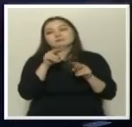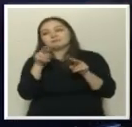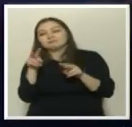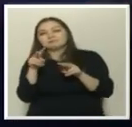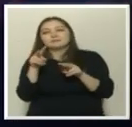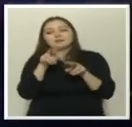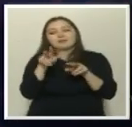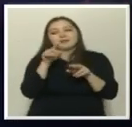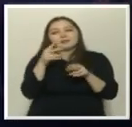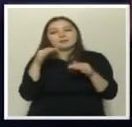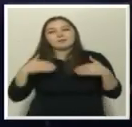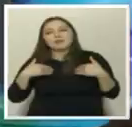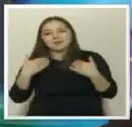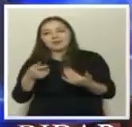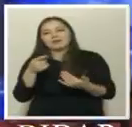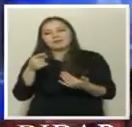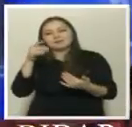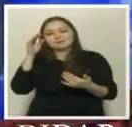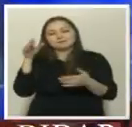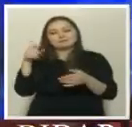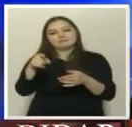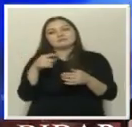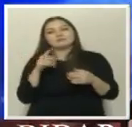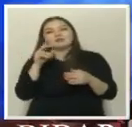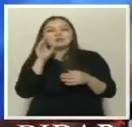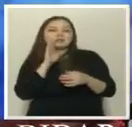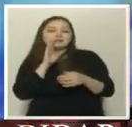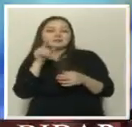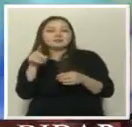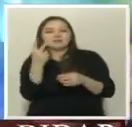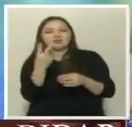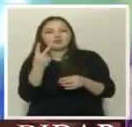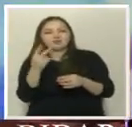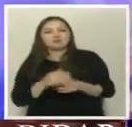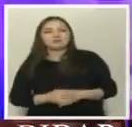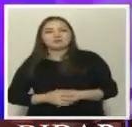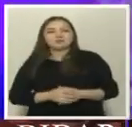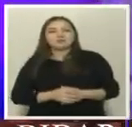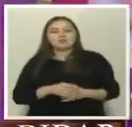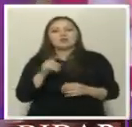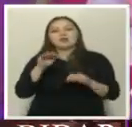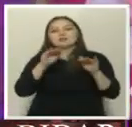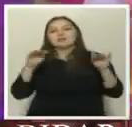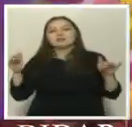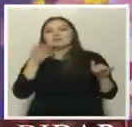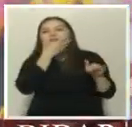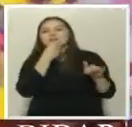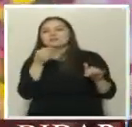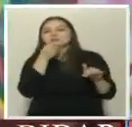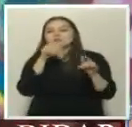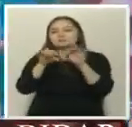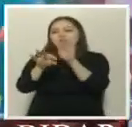поздравила их с успехом. Режиссер конкурса Елена Синица рассказала, что форум детской красоты открыли